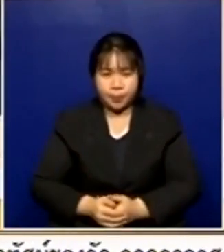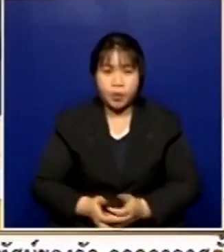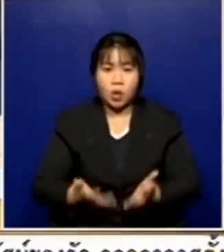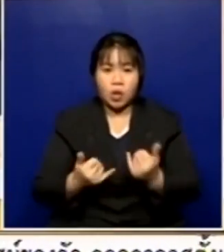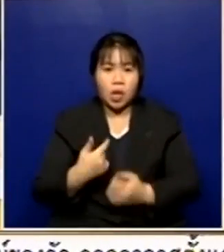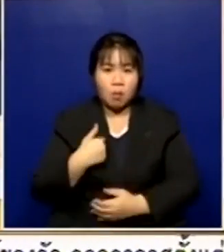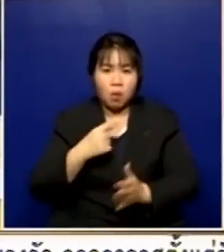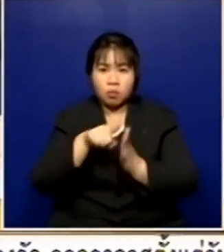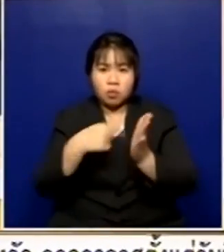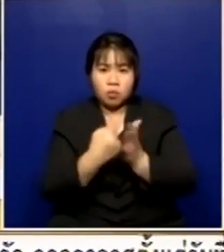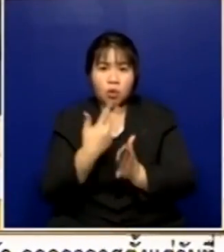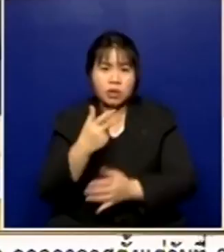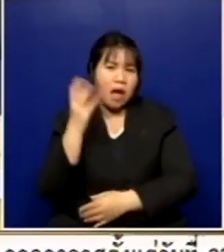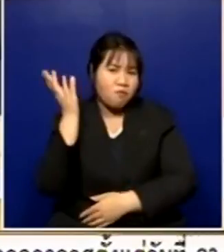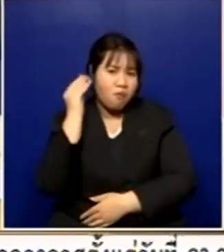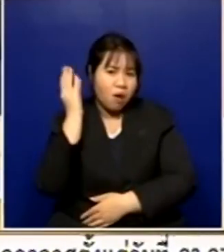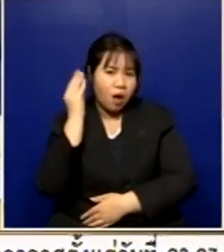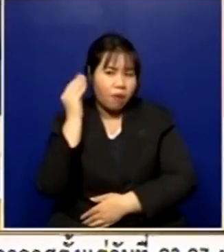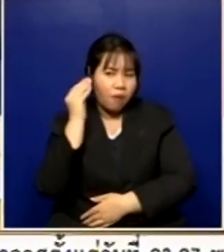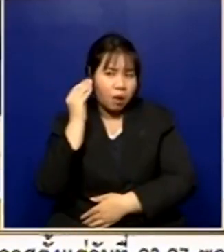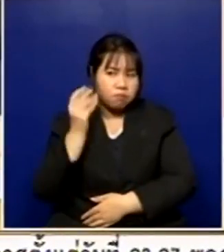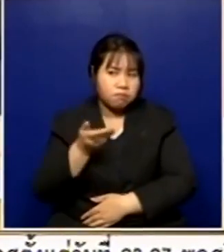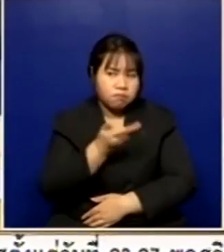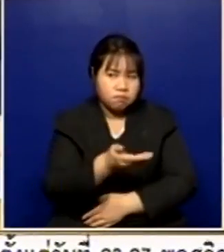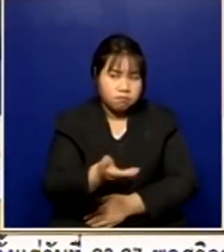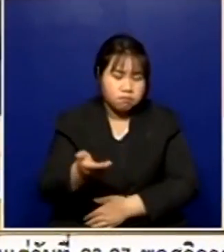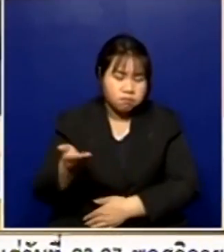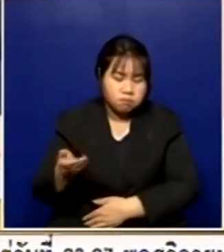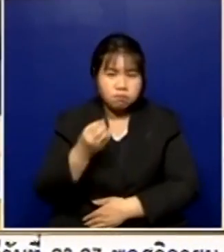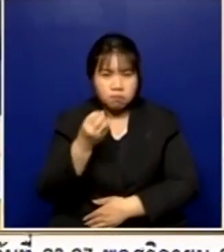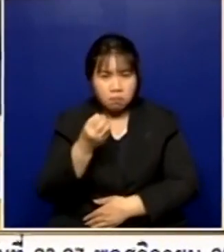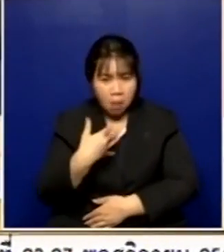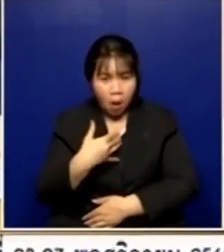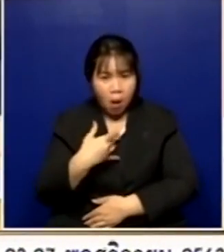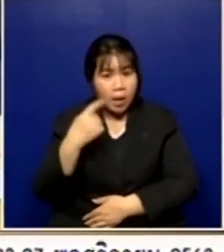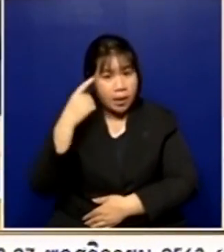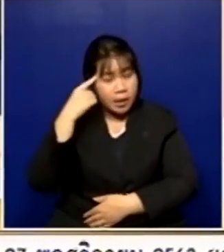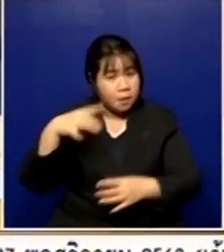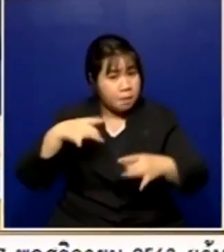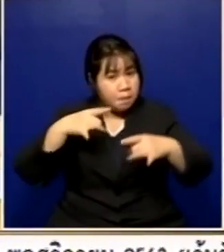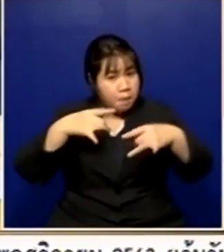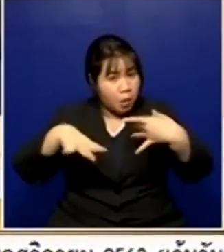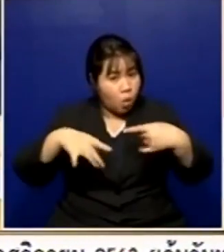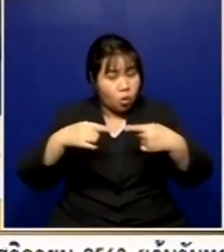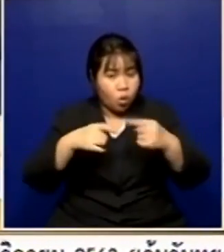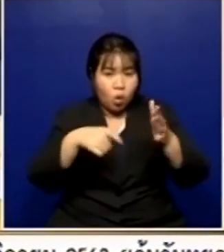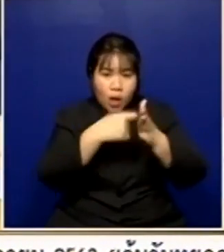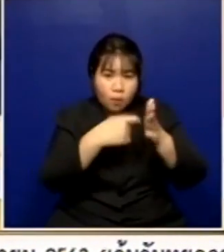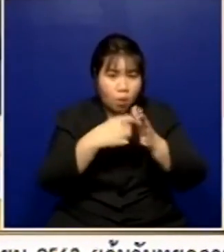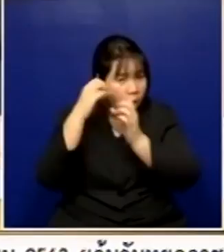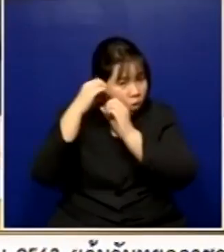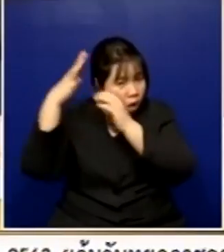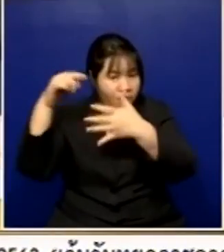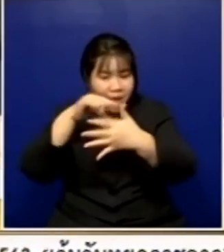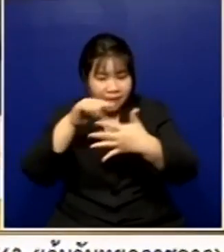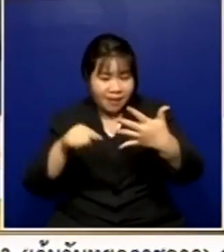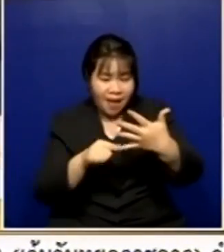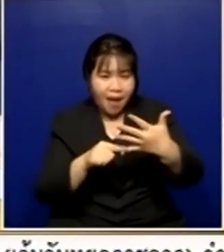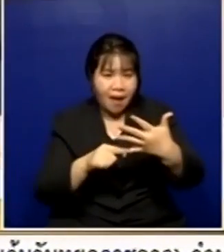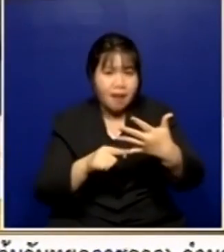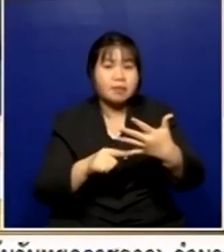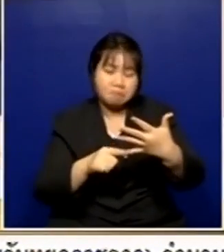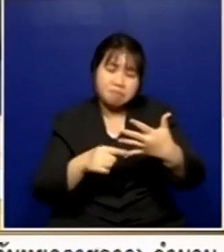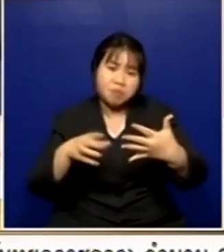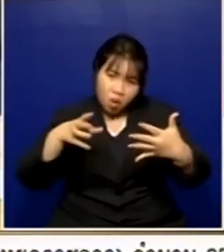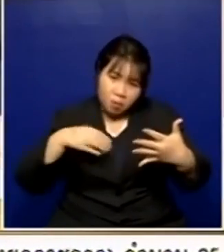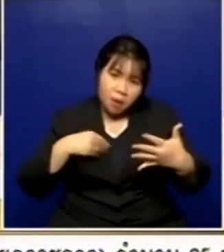ฟังมา 3ชั่วโมงได้ยังไม่มีสมาชิกสภาท่านใดที่เห็นค้านในหลักการความฝันทั้ง 5ของเรานะครับ